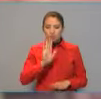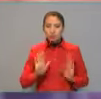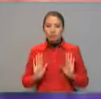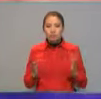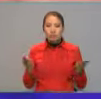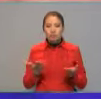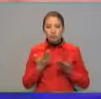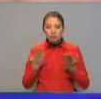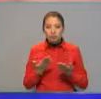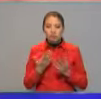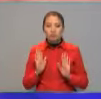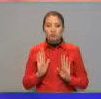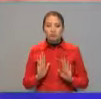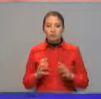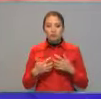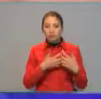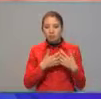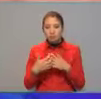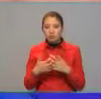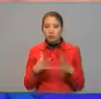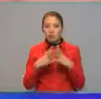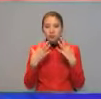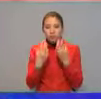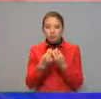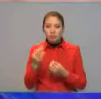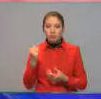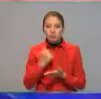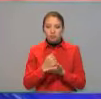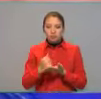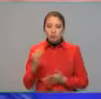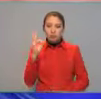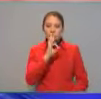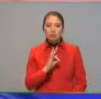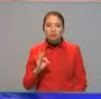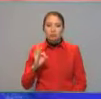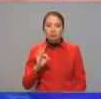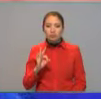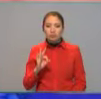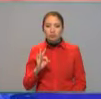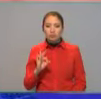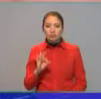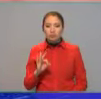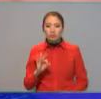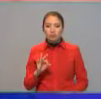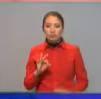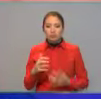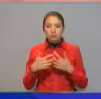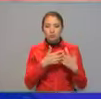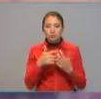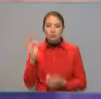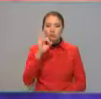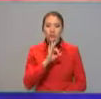қатар мынау шарттық даулар бойынша, мынау неке және отбасы дауларынан туындаған, заңдарынан туындаған даулар